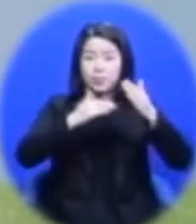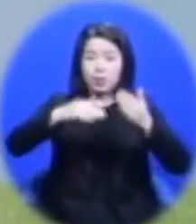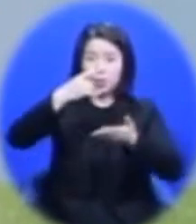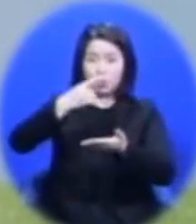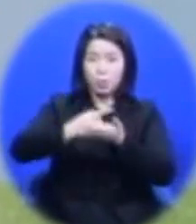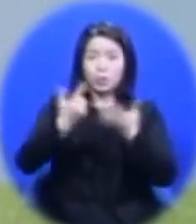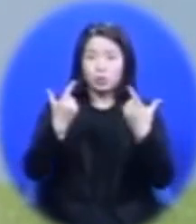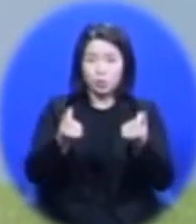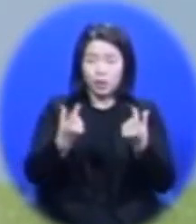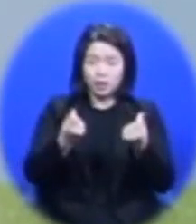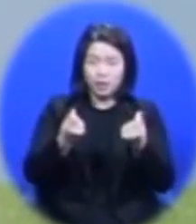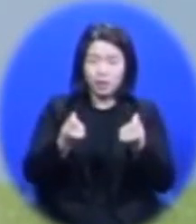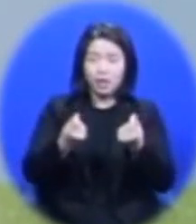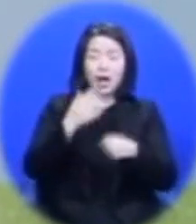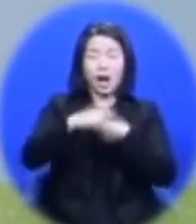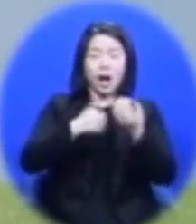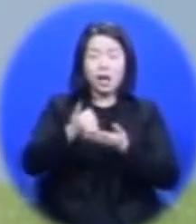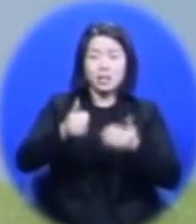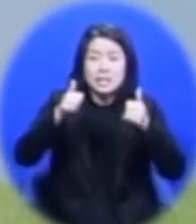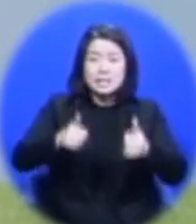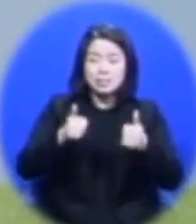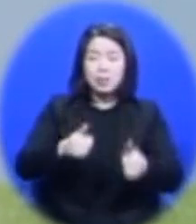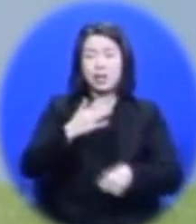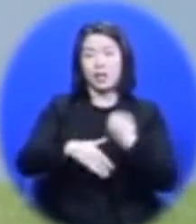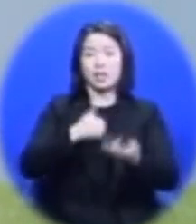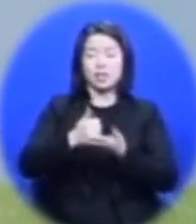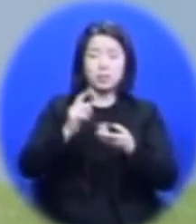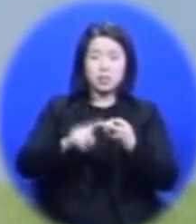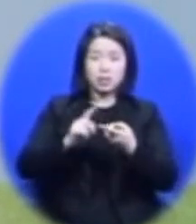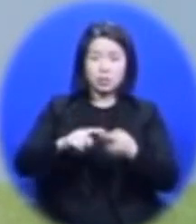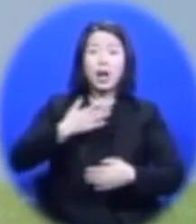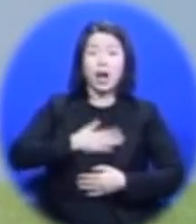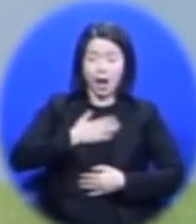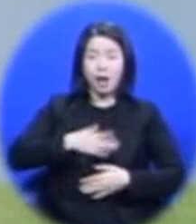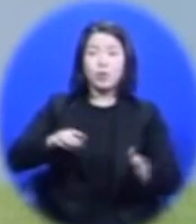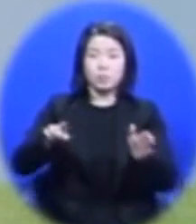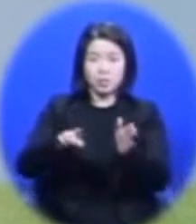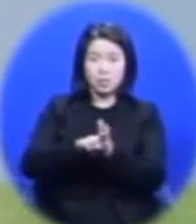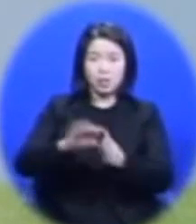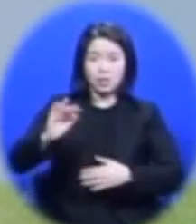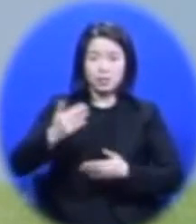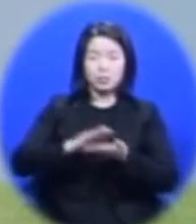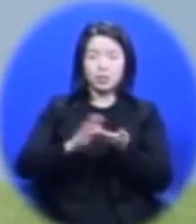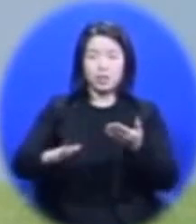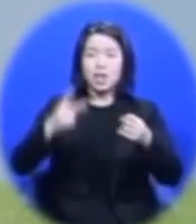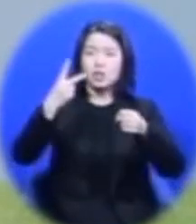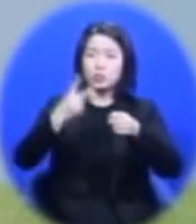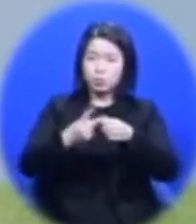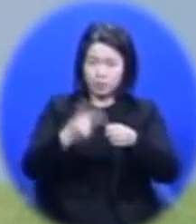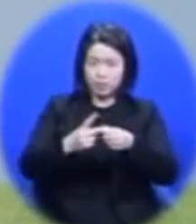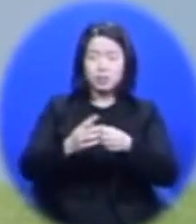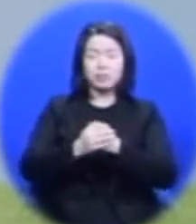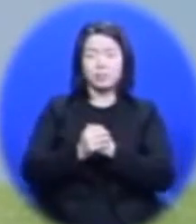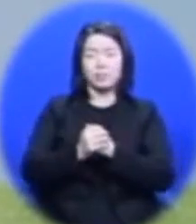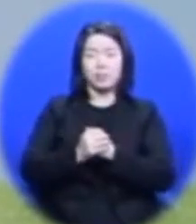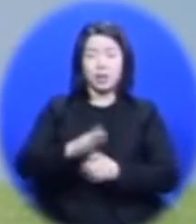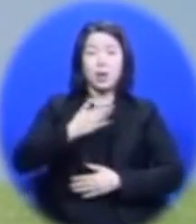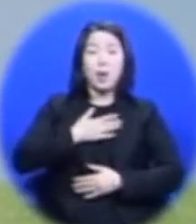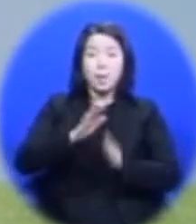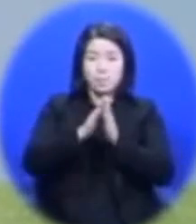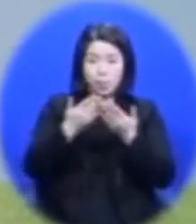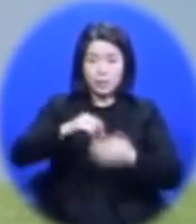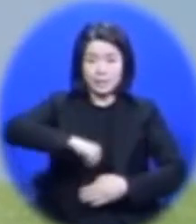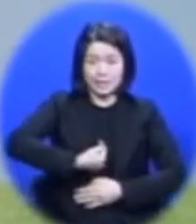마찬가지입니다. 하나님은 공의의 하나님, 심판의 하나님이신 것을 알고 믿어야 되고 두 번째는 본인